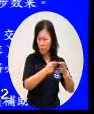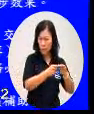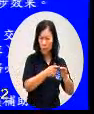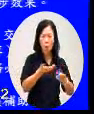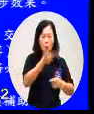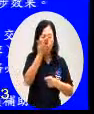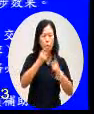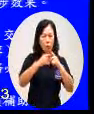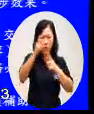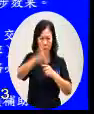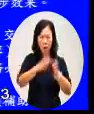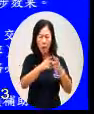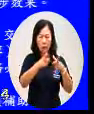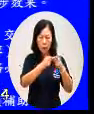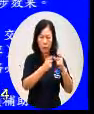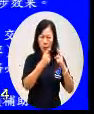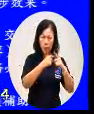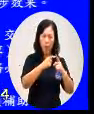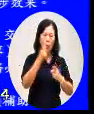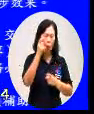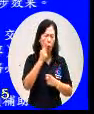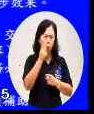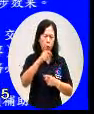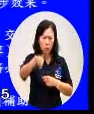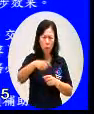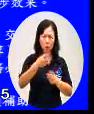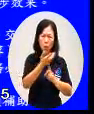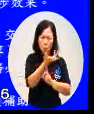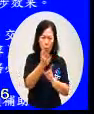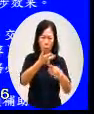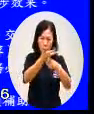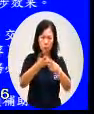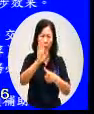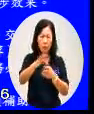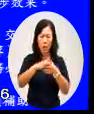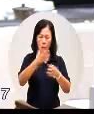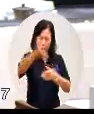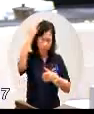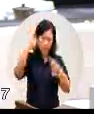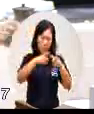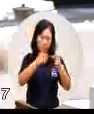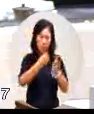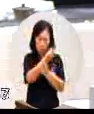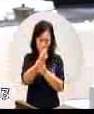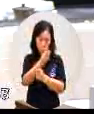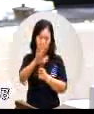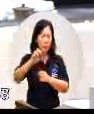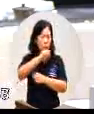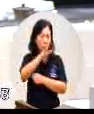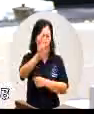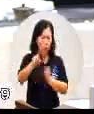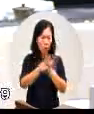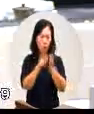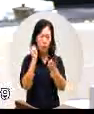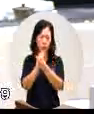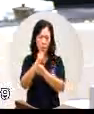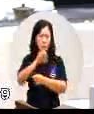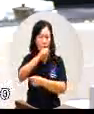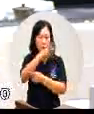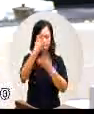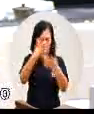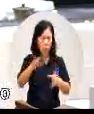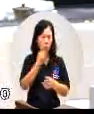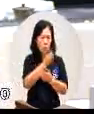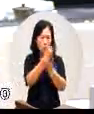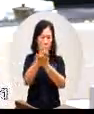本客、日本人最爱来莲池潭的，因为日本曾经统治过台湾，对台湾的各个风景景点，他都非